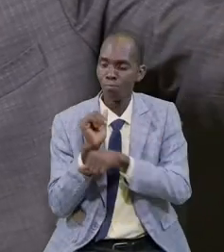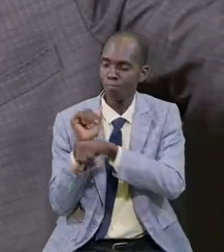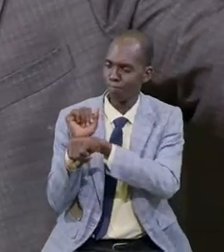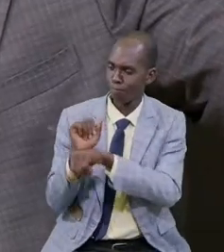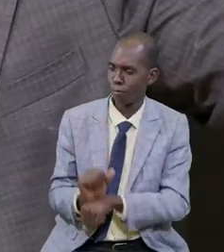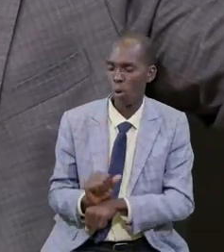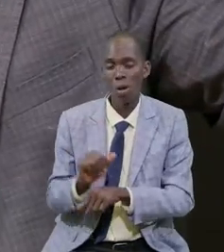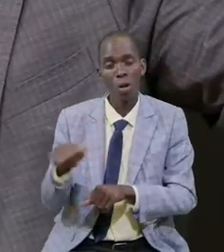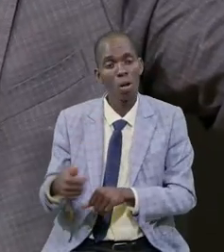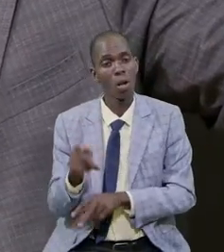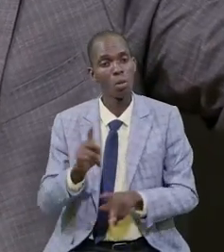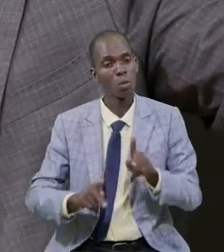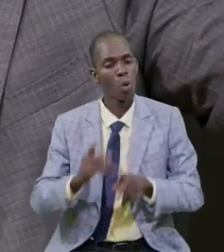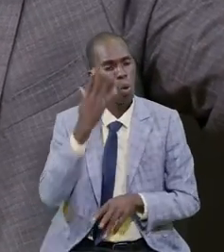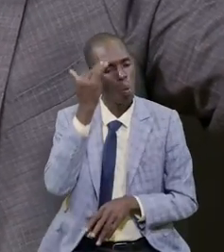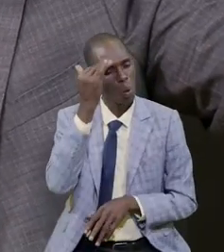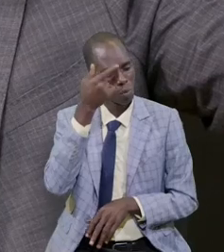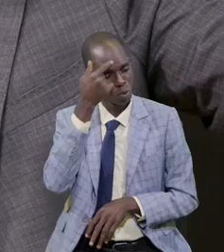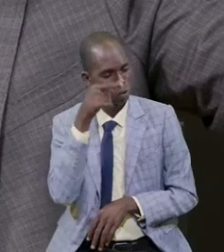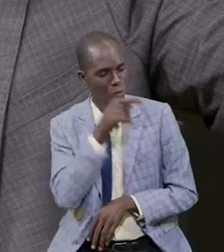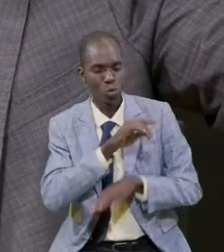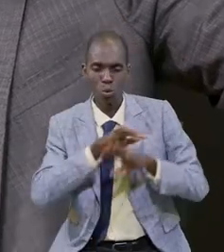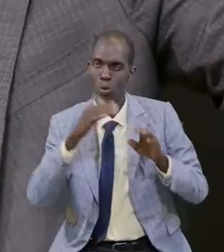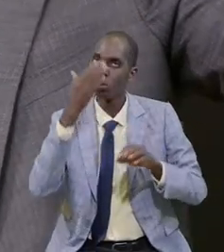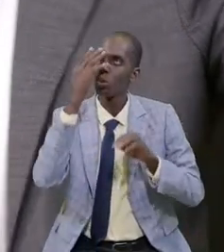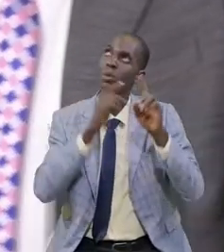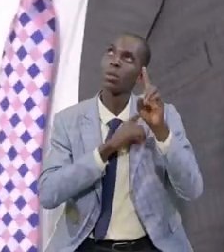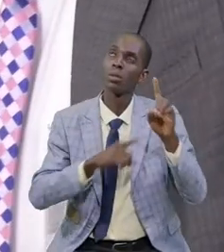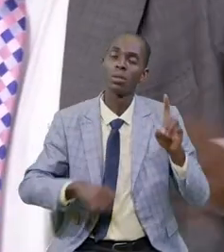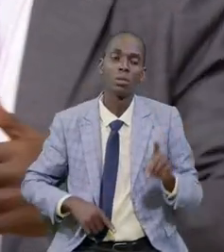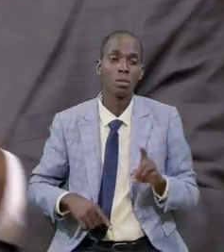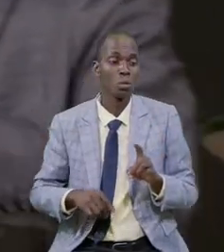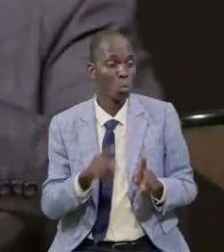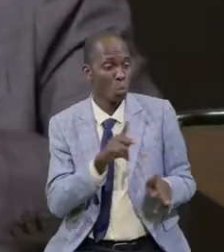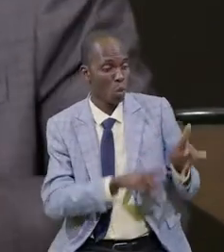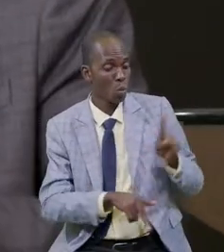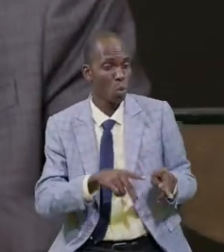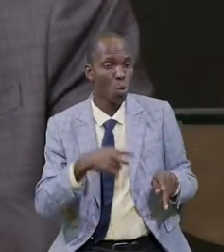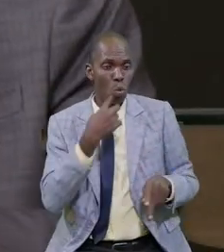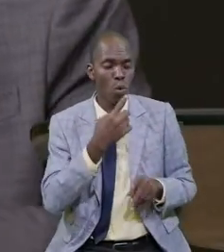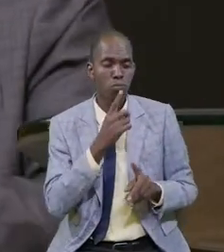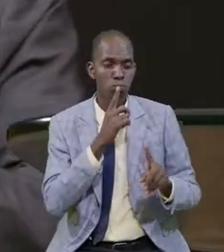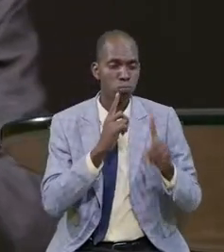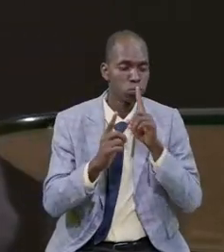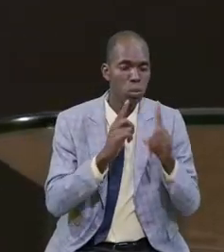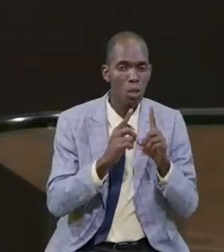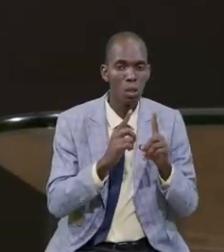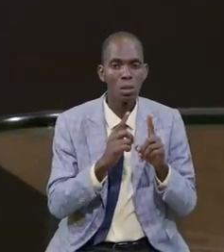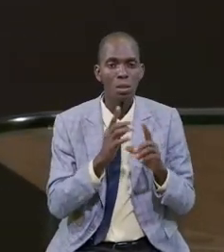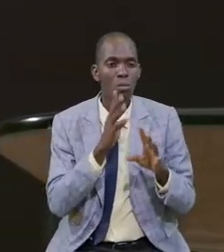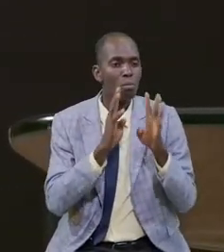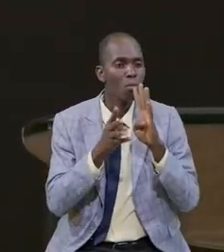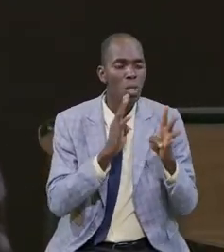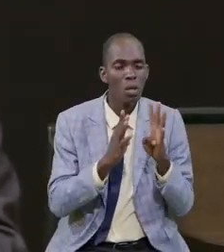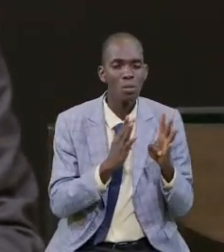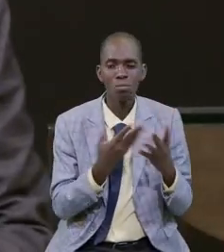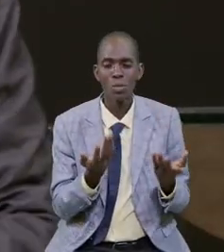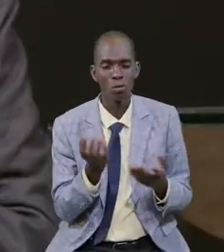dans la captivité, vous savez pourquoi ils font ça? Parce qu'ils ne connaissent pas l'Éternel. Les gens qui parlent des